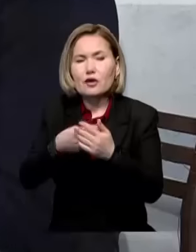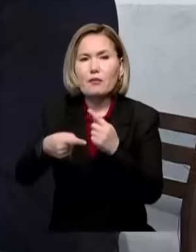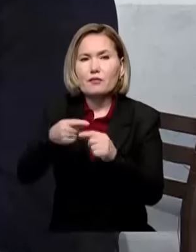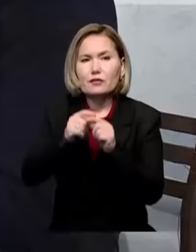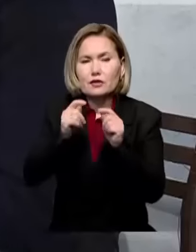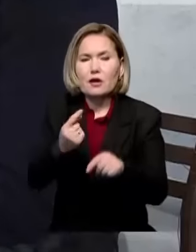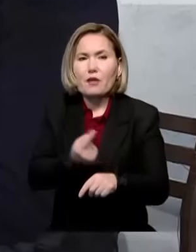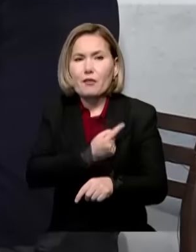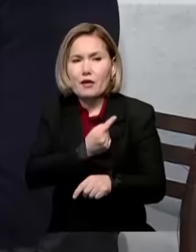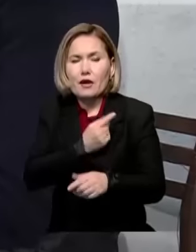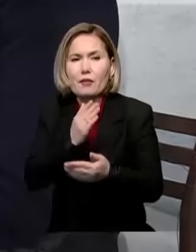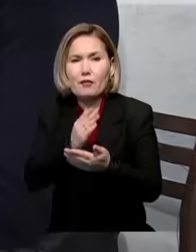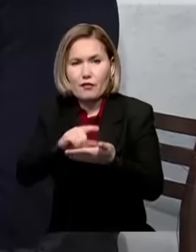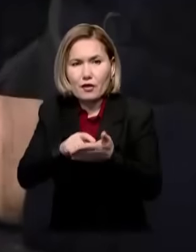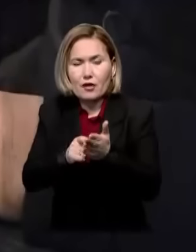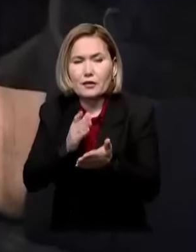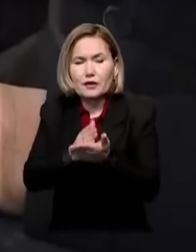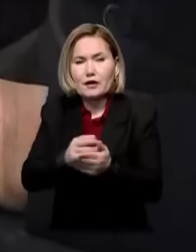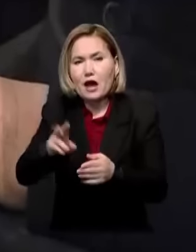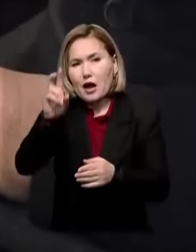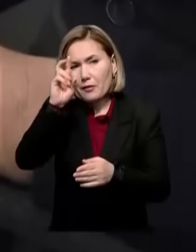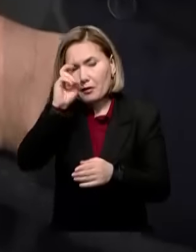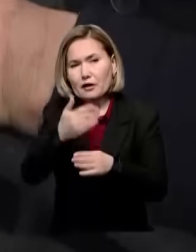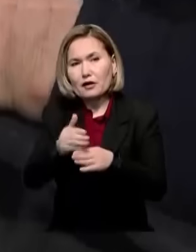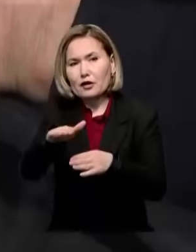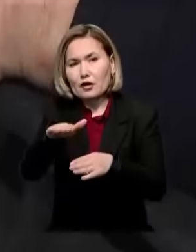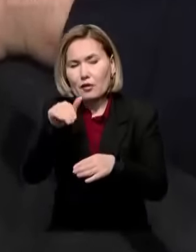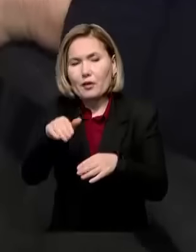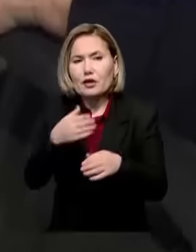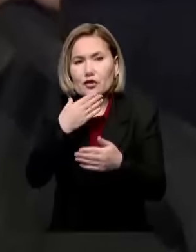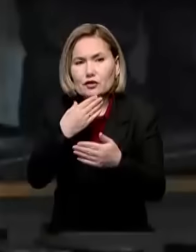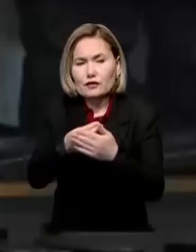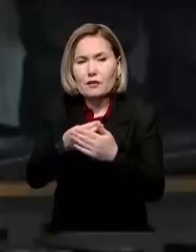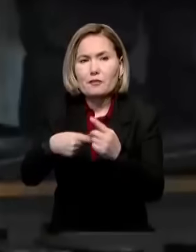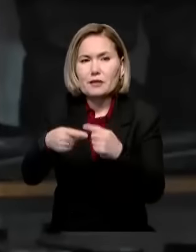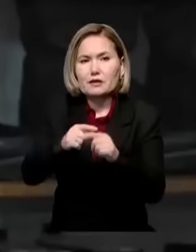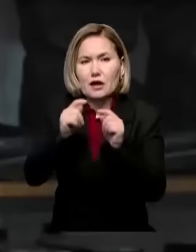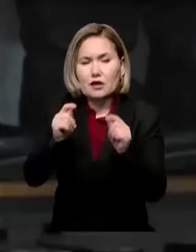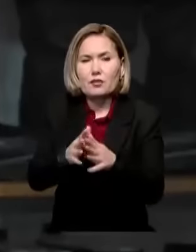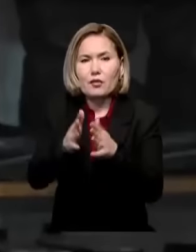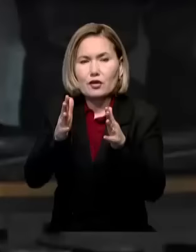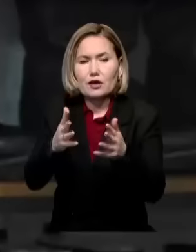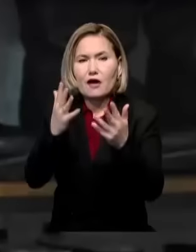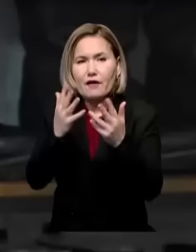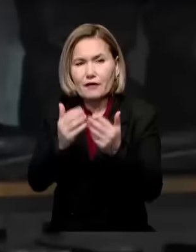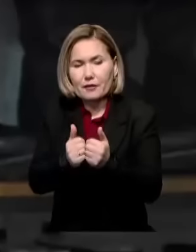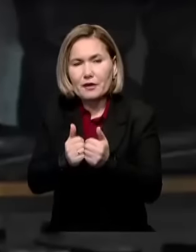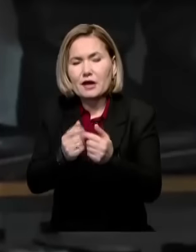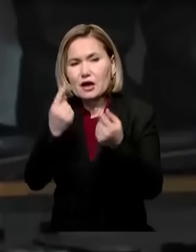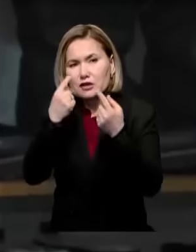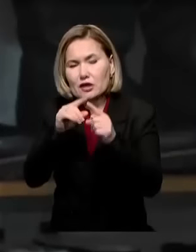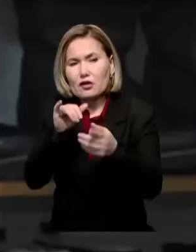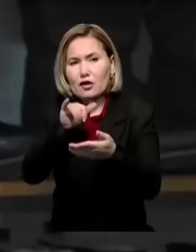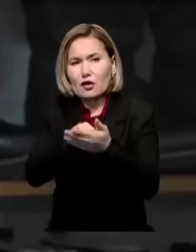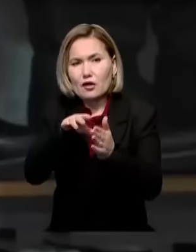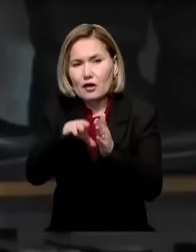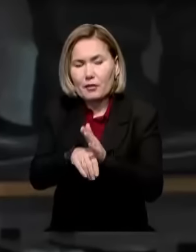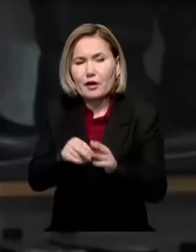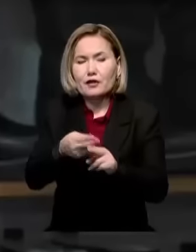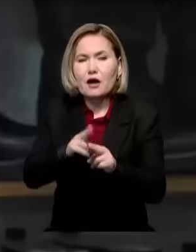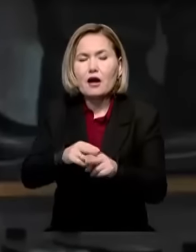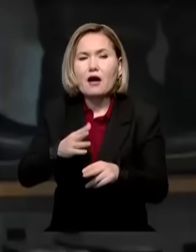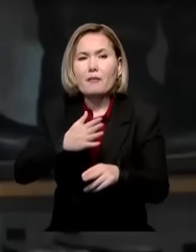шеберханасы бар. Мемлекеттен алған деме өсімнің ілгері басуына септігін тигізді, дейді ол. Станоктарымыздың бәрін солар арқылы